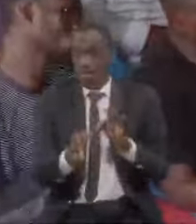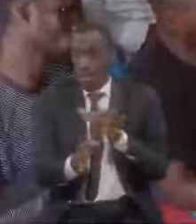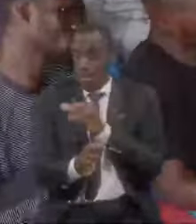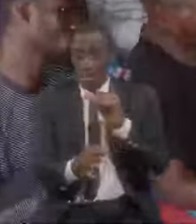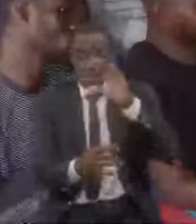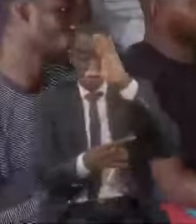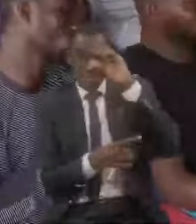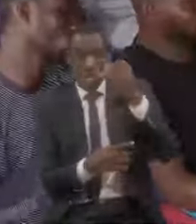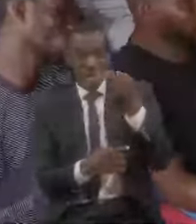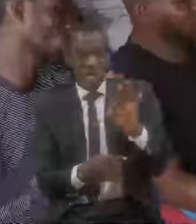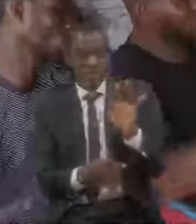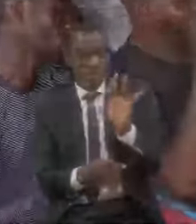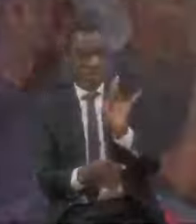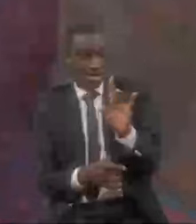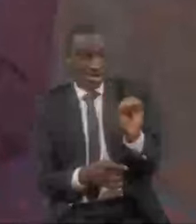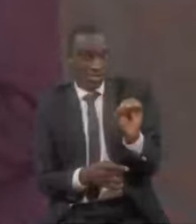ans,